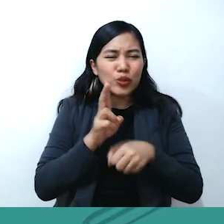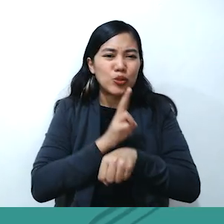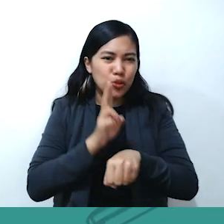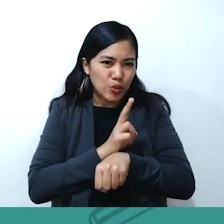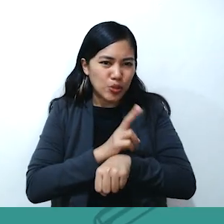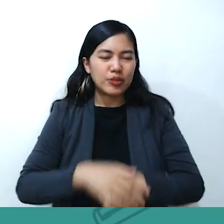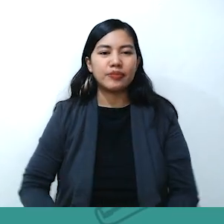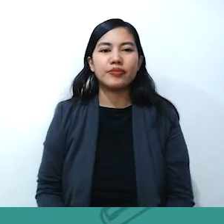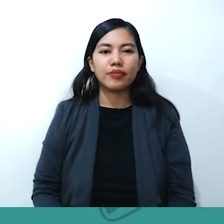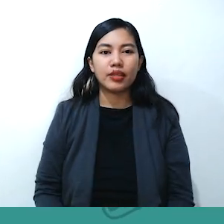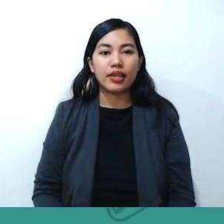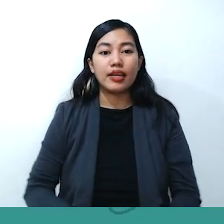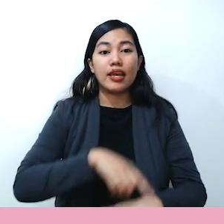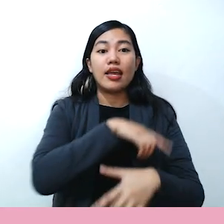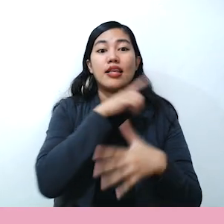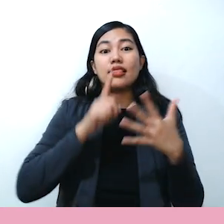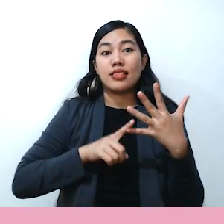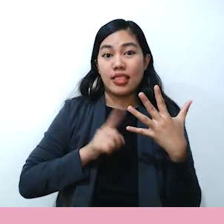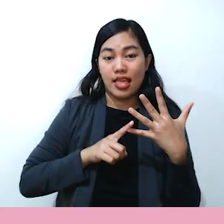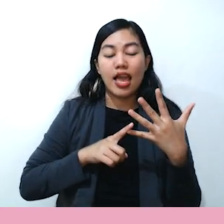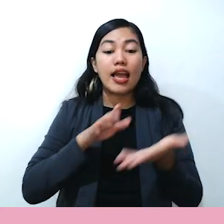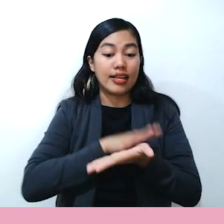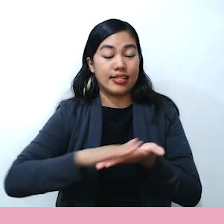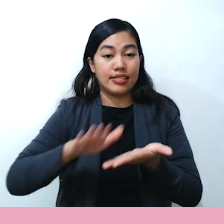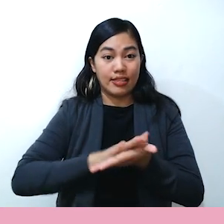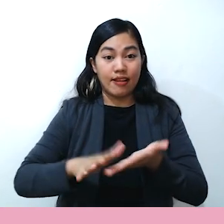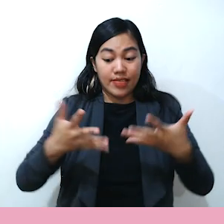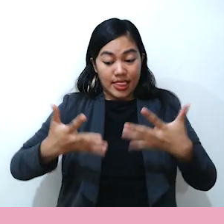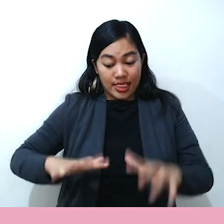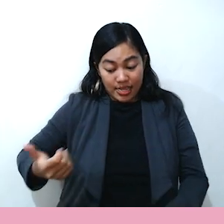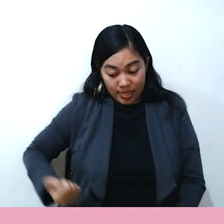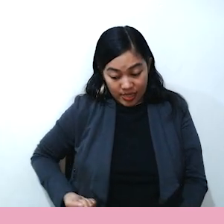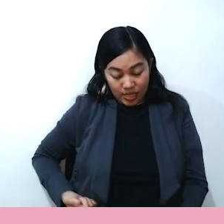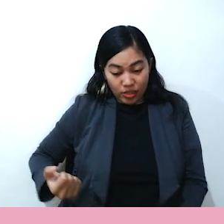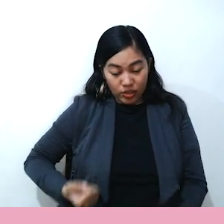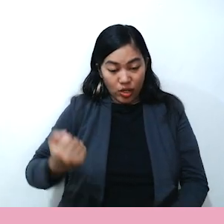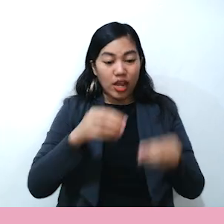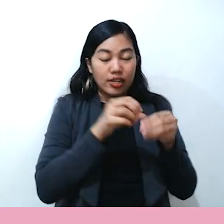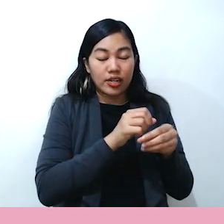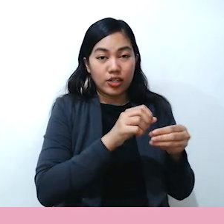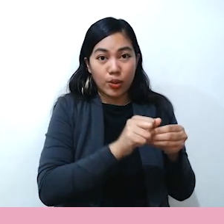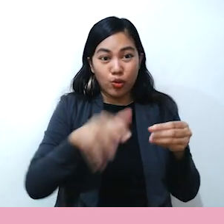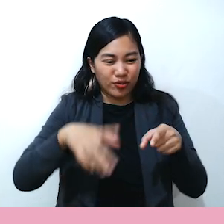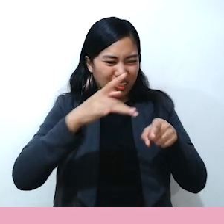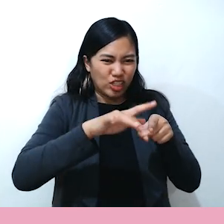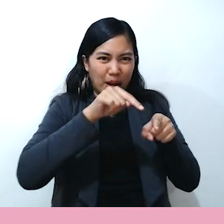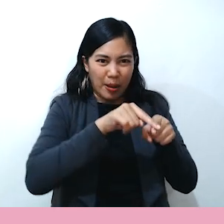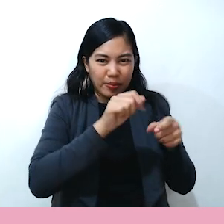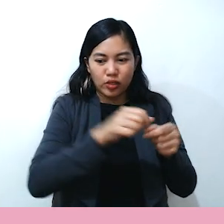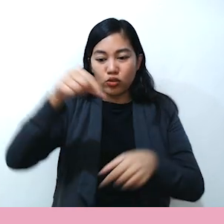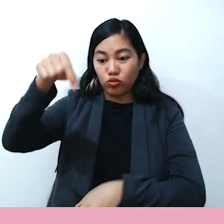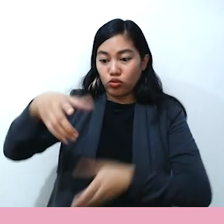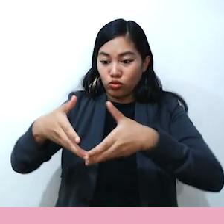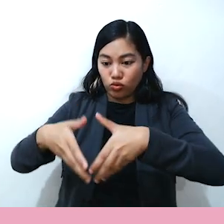akin. Ika-5, paglilinis. Pagkatapos ng injection, nilalagay ko ang karayom sa isang lagayan at ibabalik sa klinik